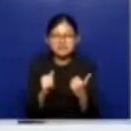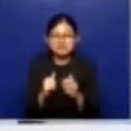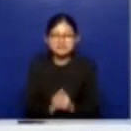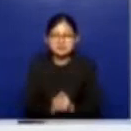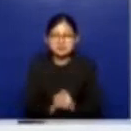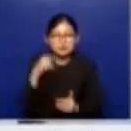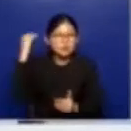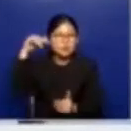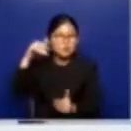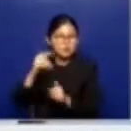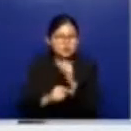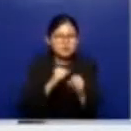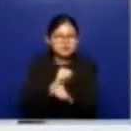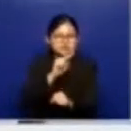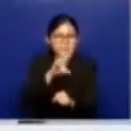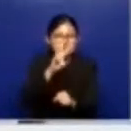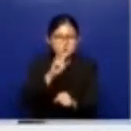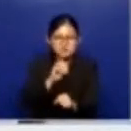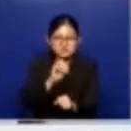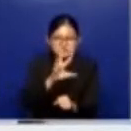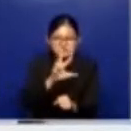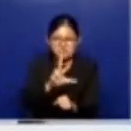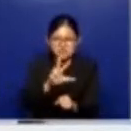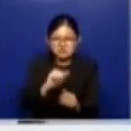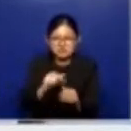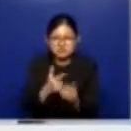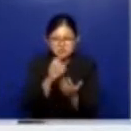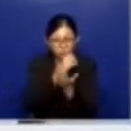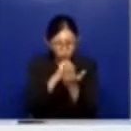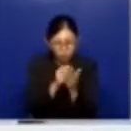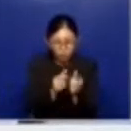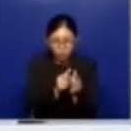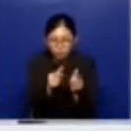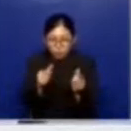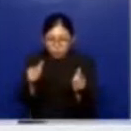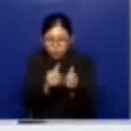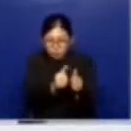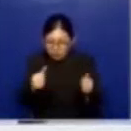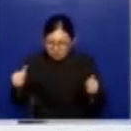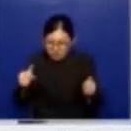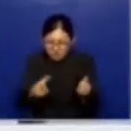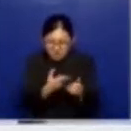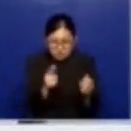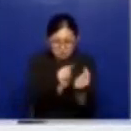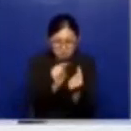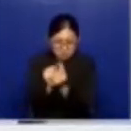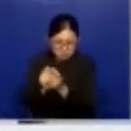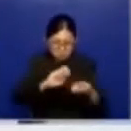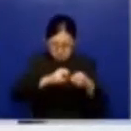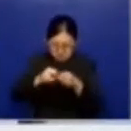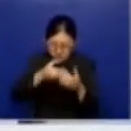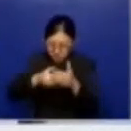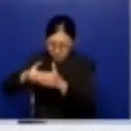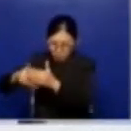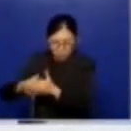ะครับปี2563อัตราการขยายตัวของยาเสพติดถือว่าเป็นปัญหาที่ก้